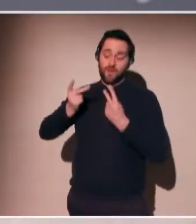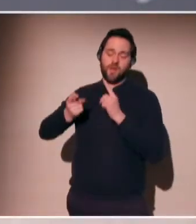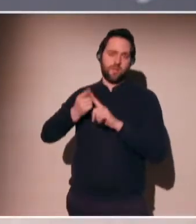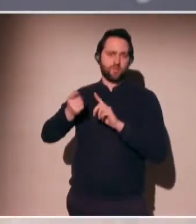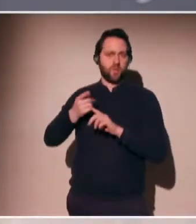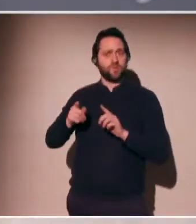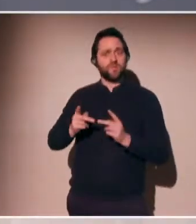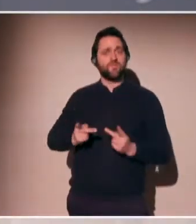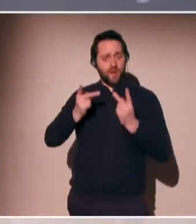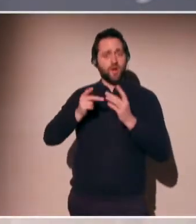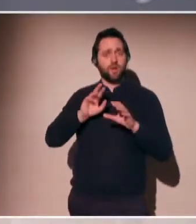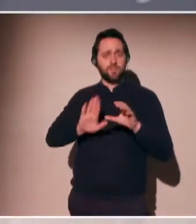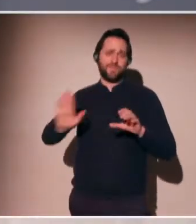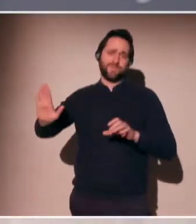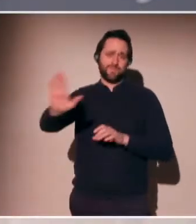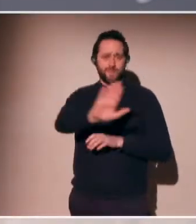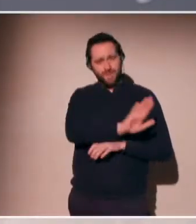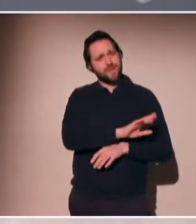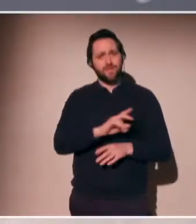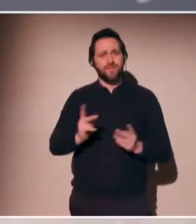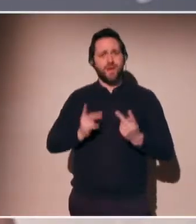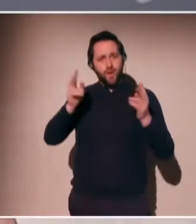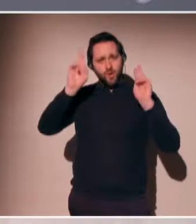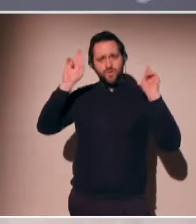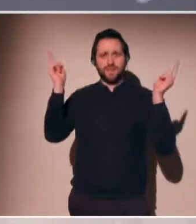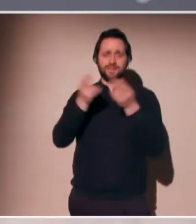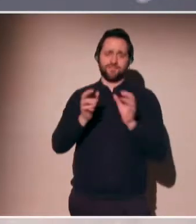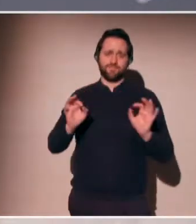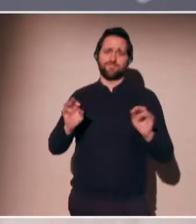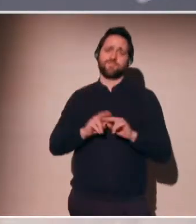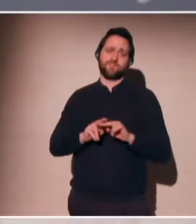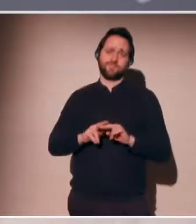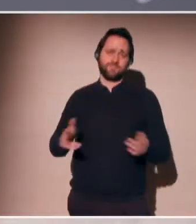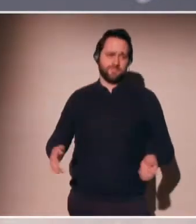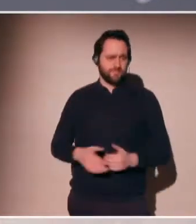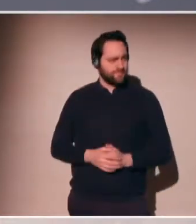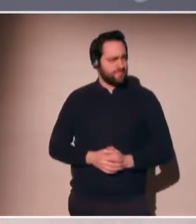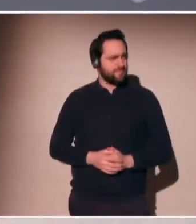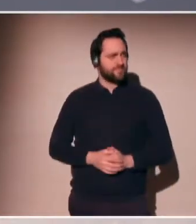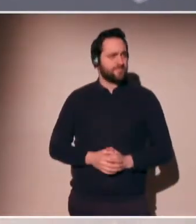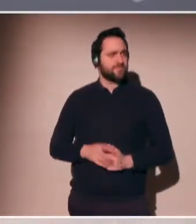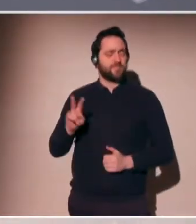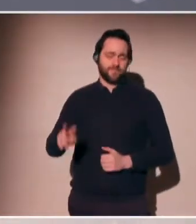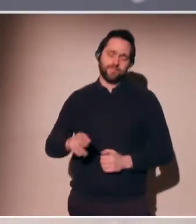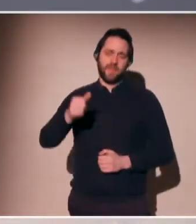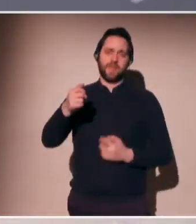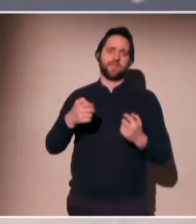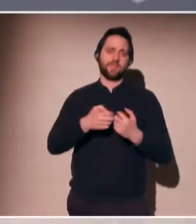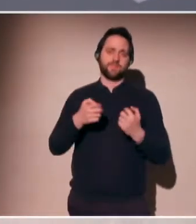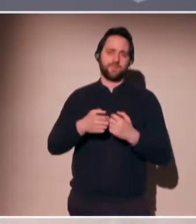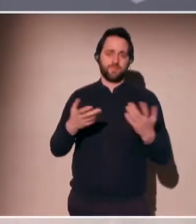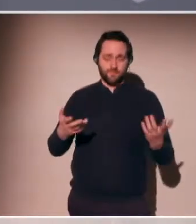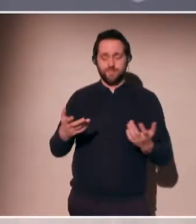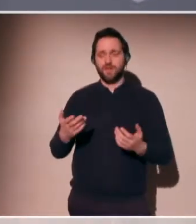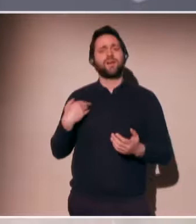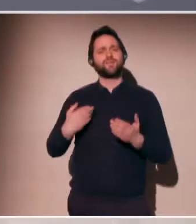extrêmement important pour le pouvoir politique. Prenons un seul exemple, qui est un domaine qui a déjà été évoqué ce matin, c'est celui des données de